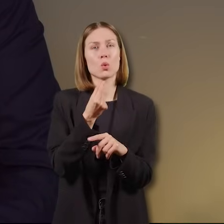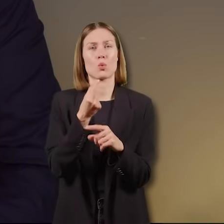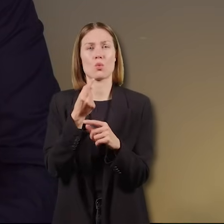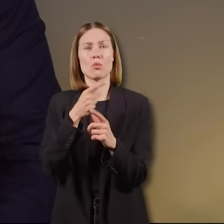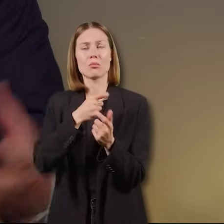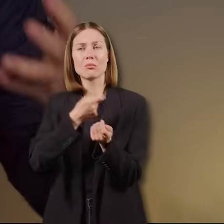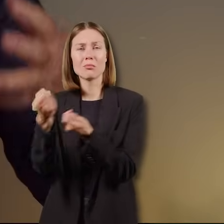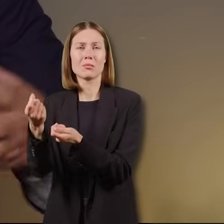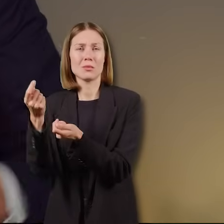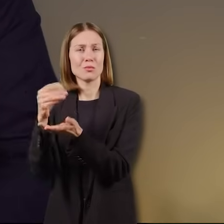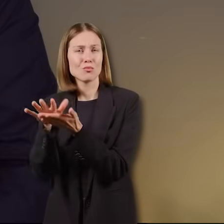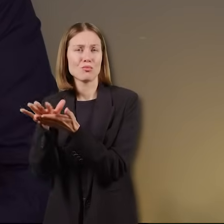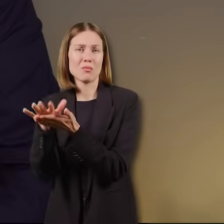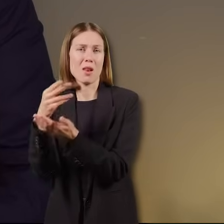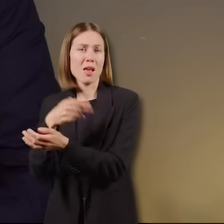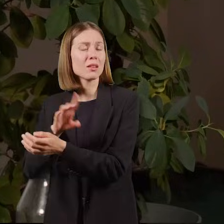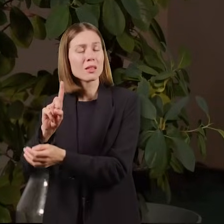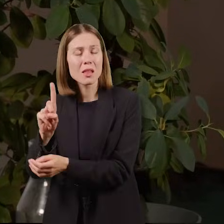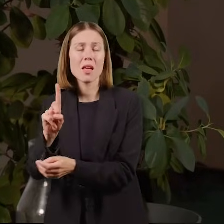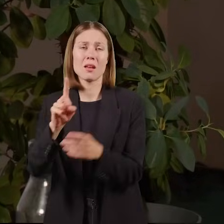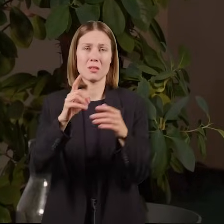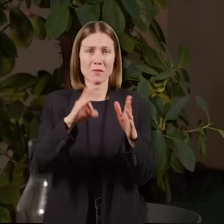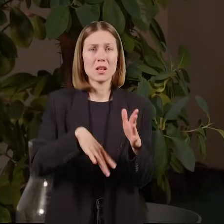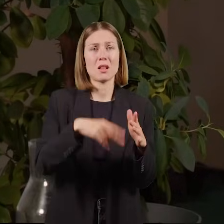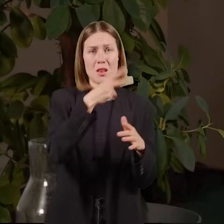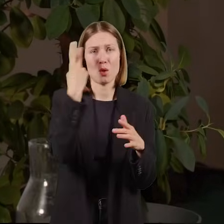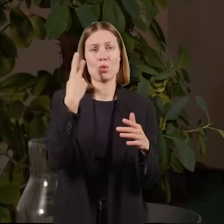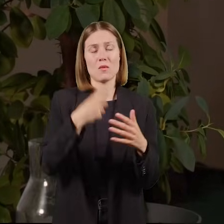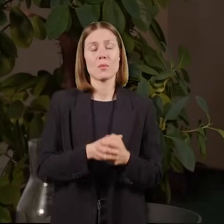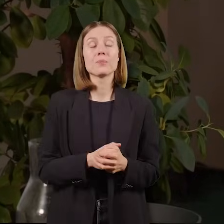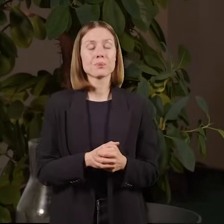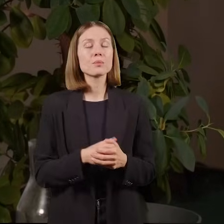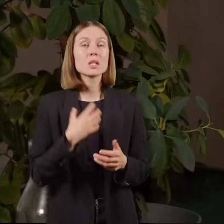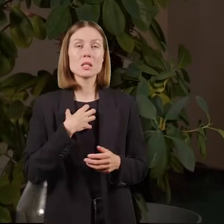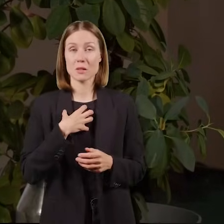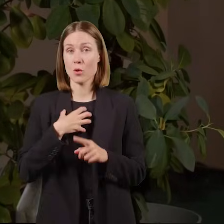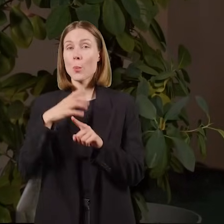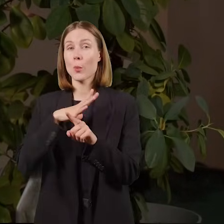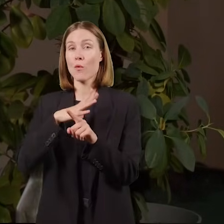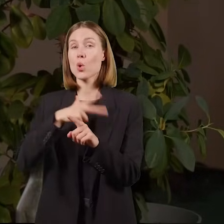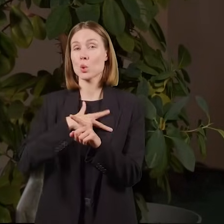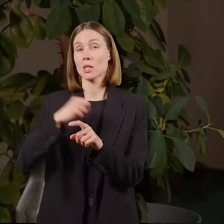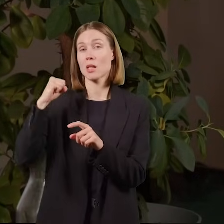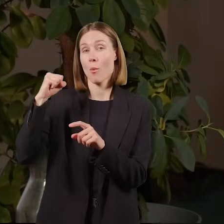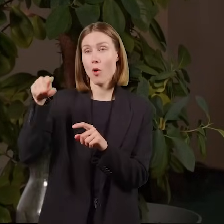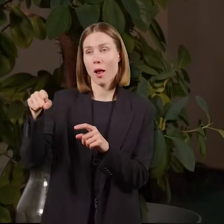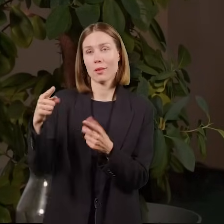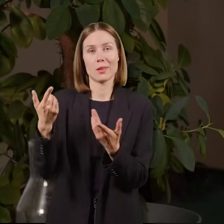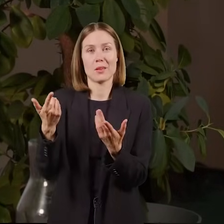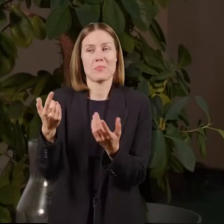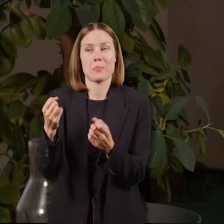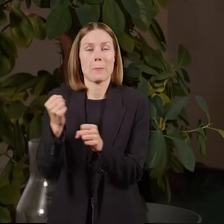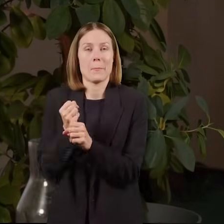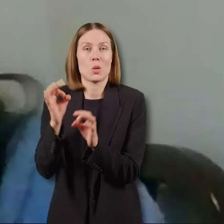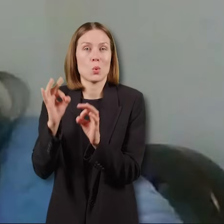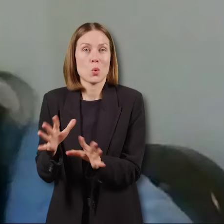Lenkiją. Gerai, ir tiek, kad pinigai pasiliktų čia Lietuvoje. Svarbu, bet paminėti buvo socialdemokratai, kurie lik ir nieko nepadarė, kad tai būtų. Indrė,